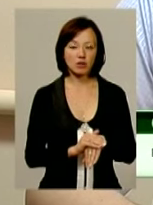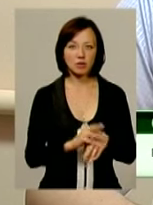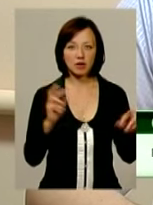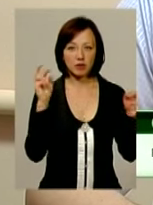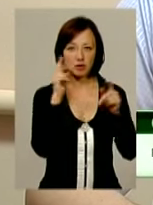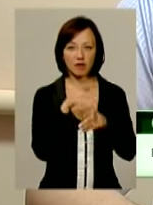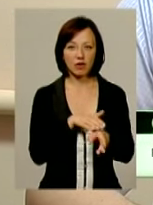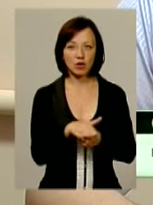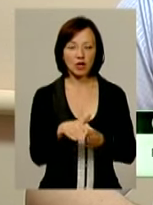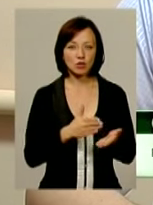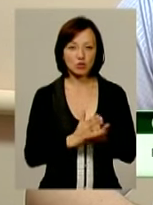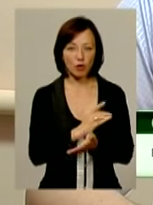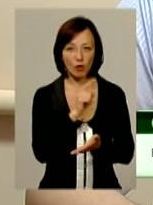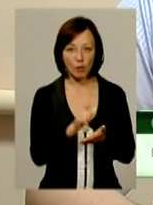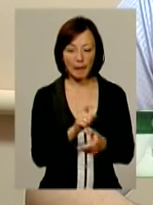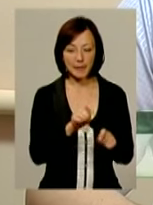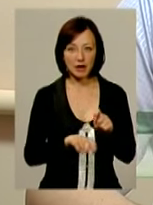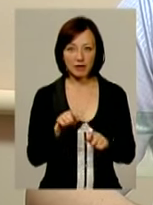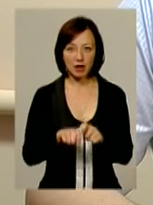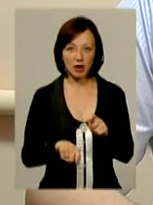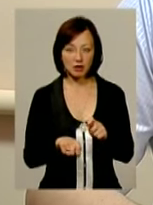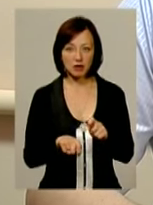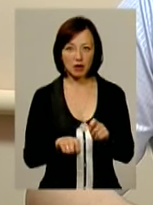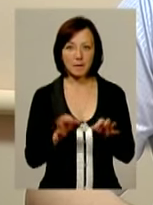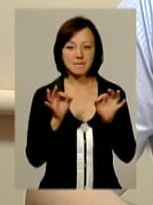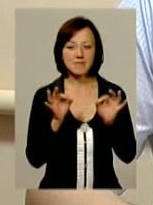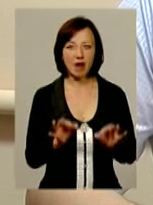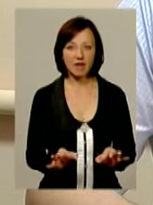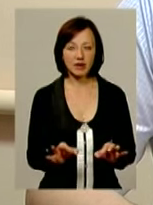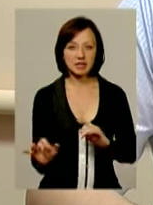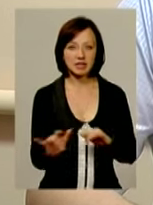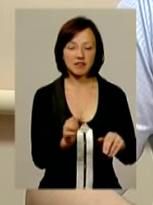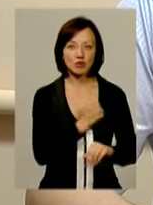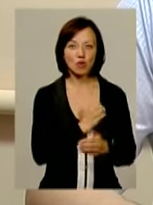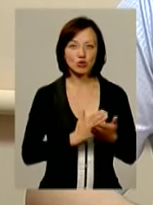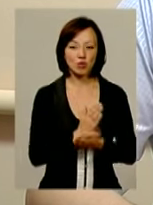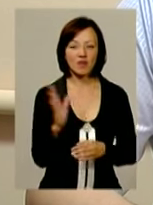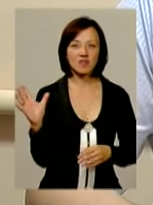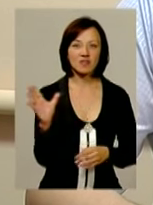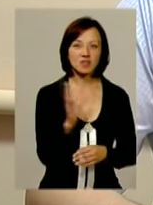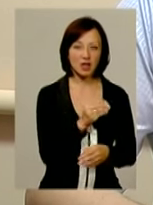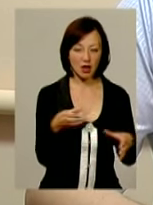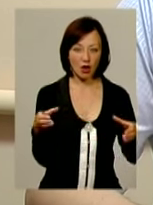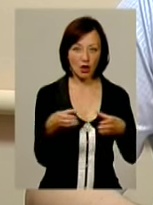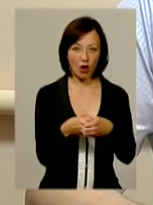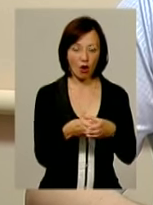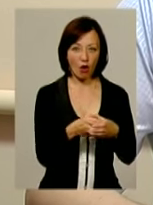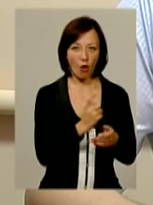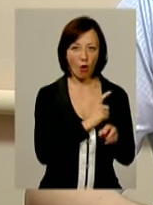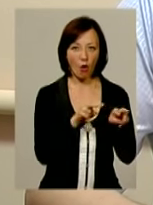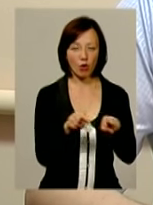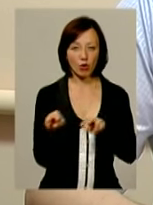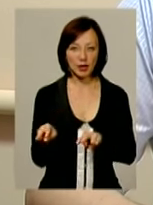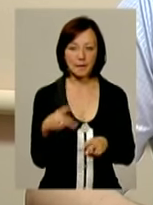виконання службових обов'язків. Тобто перевіряється правомірність дій військовослужбовців всієї варти. Підозра в даному кримінальному